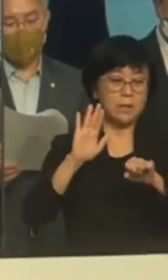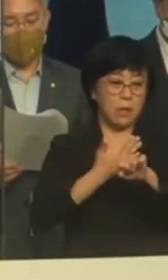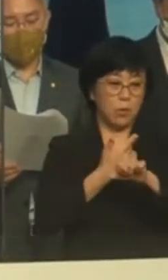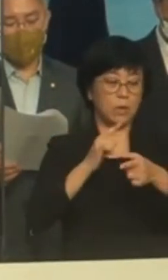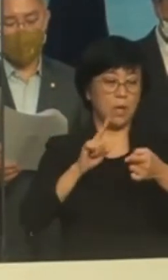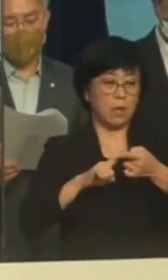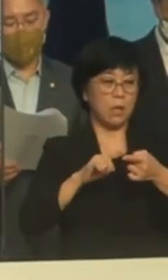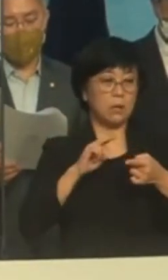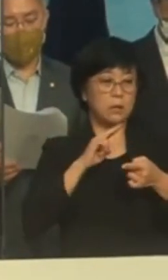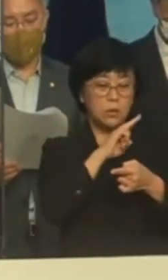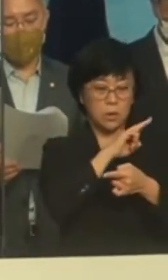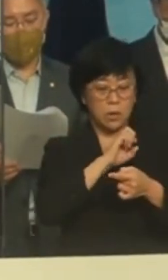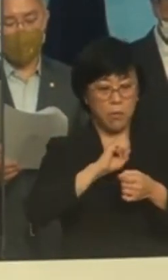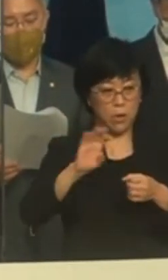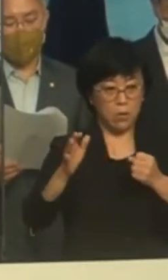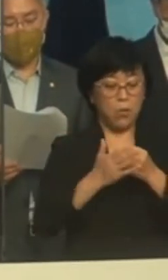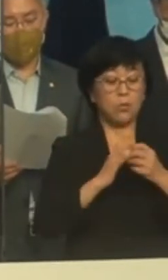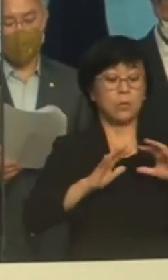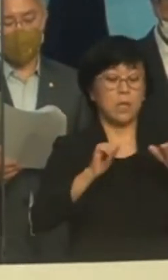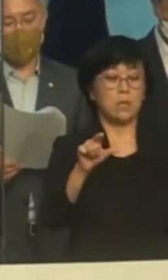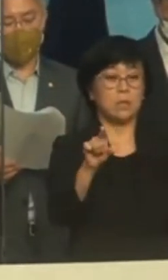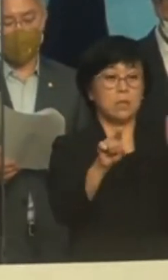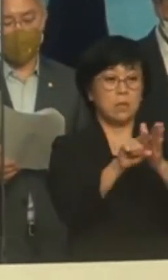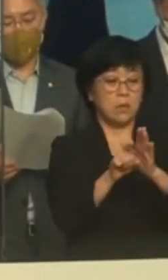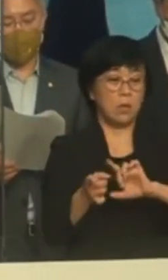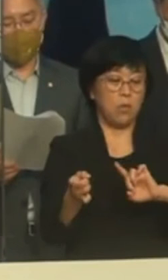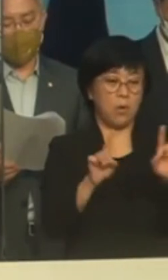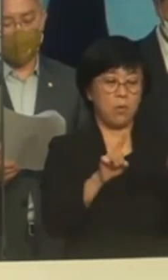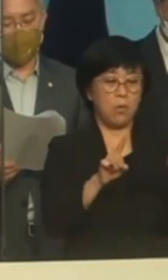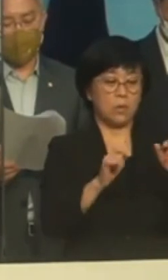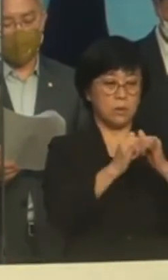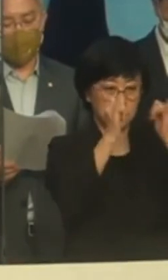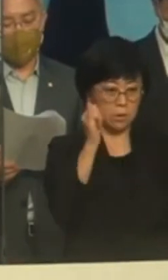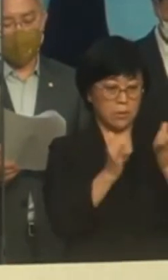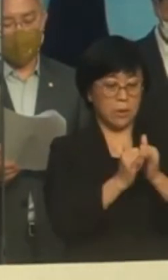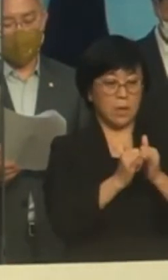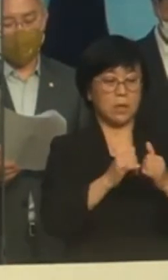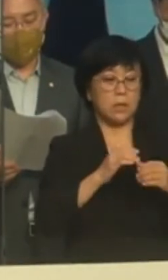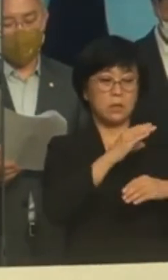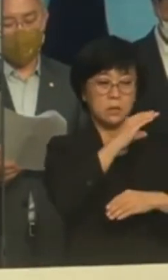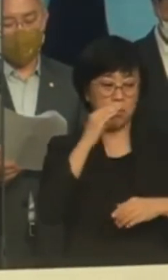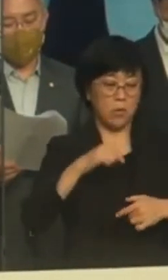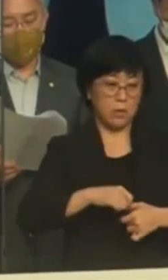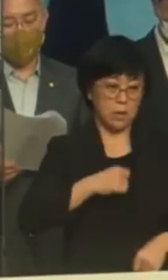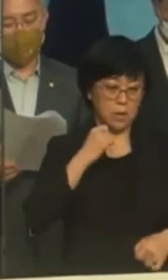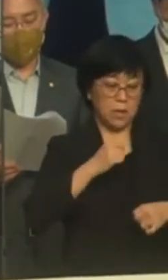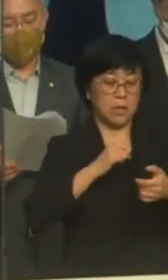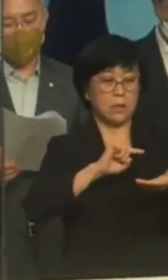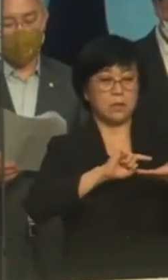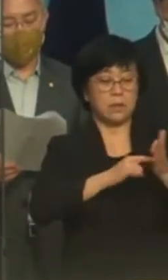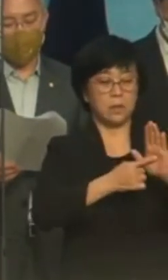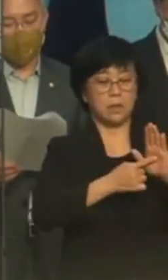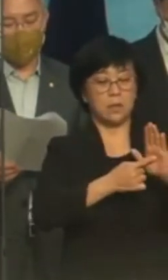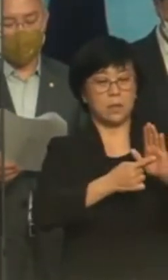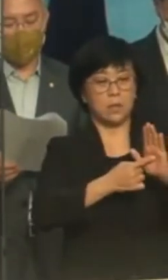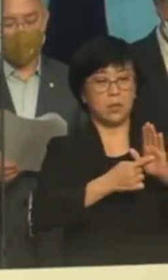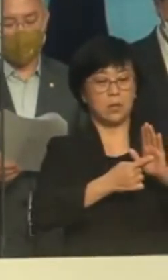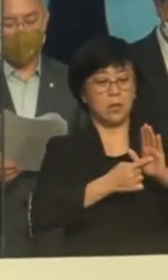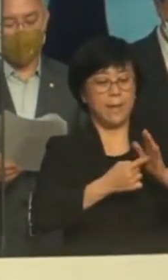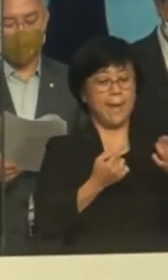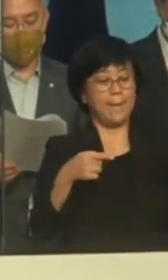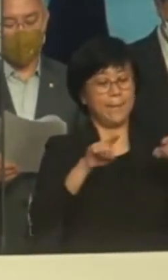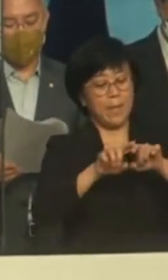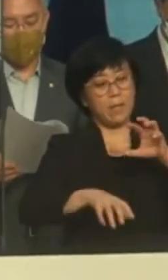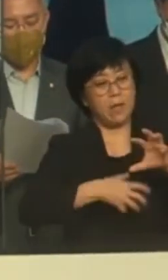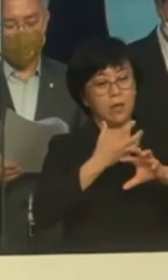의혹의 사슬에서 벗어나 국민의 신뢰를 회복하고 사회 정의를 지킬 수 있도록 검찰 개혁의 길을 함께 할